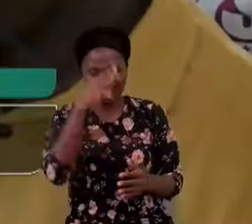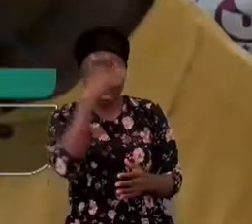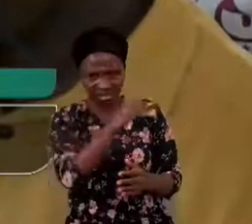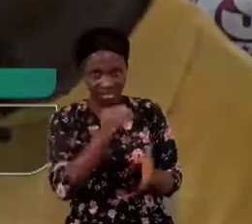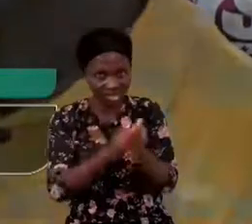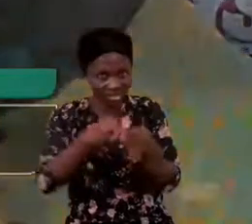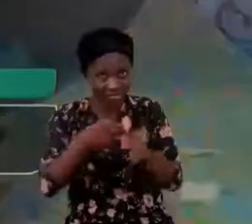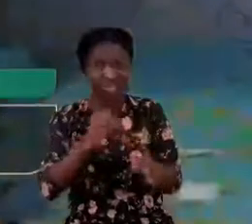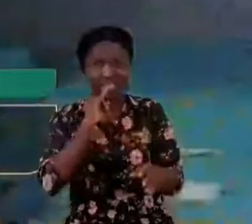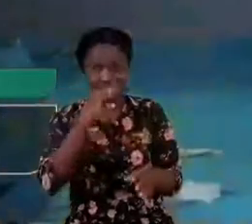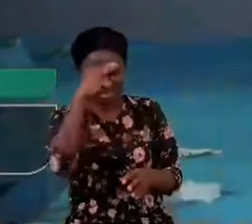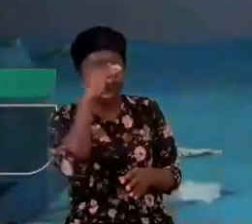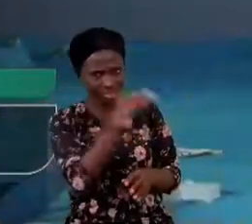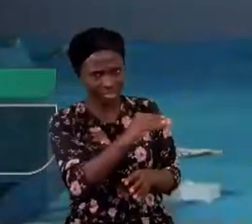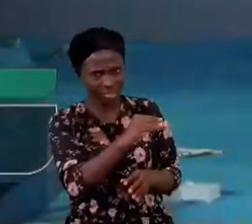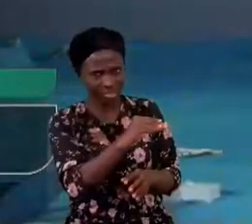industriel ou oisif?